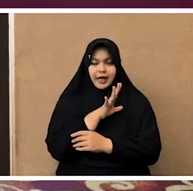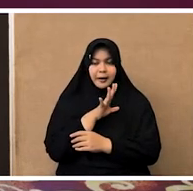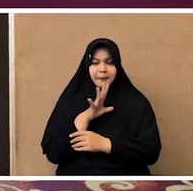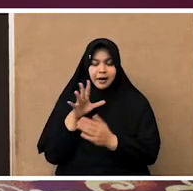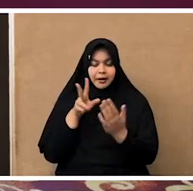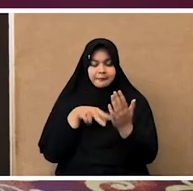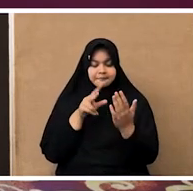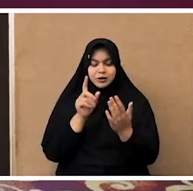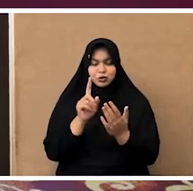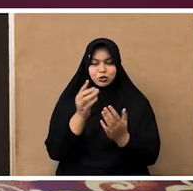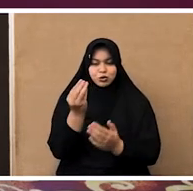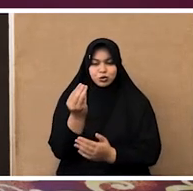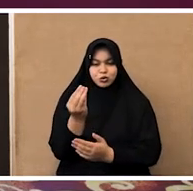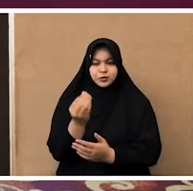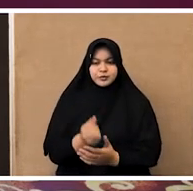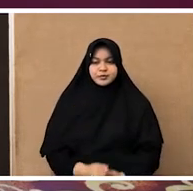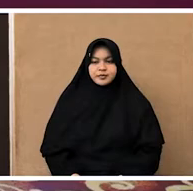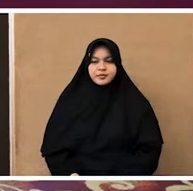lama